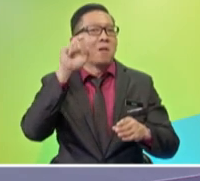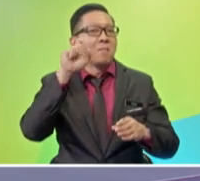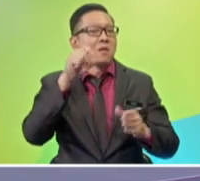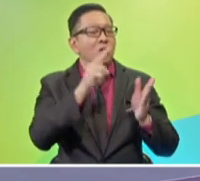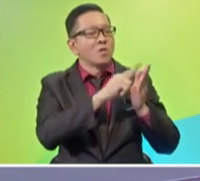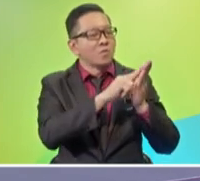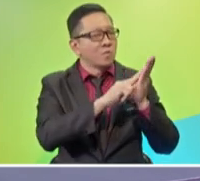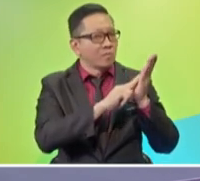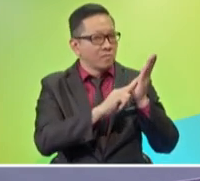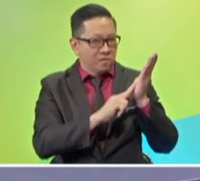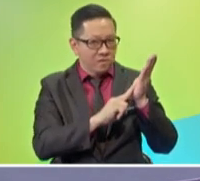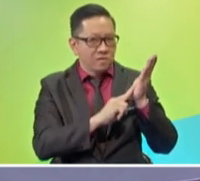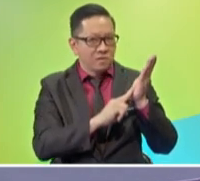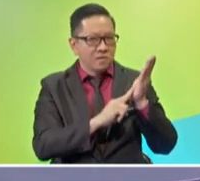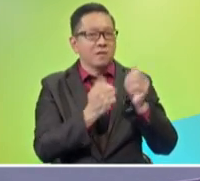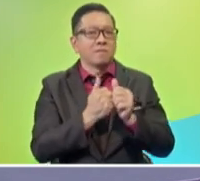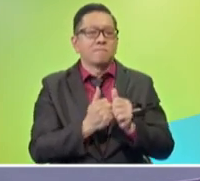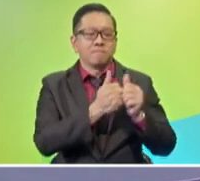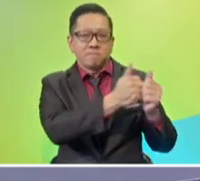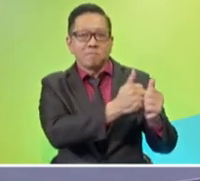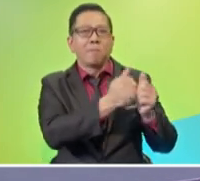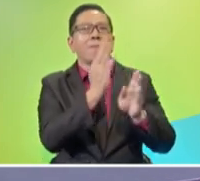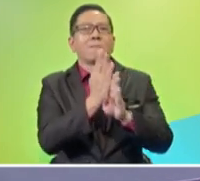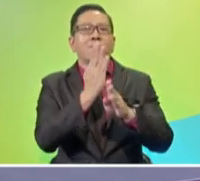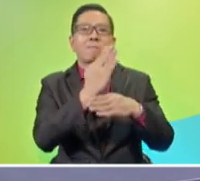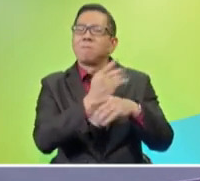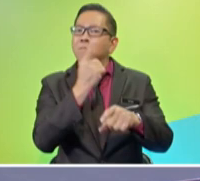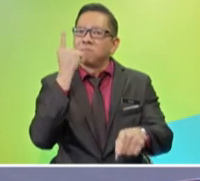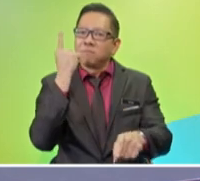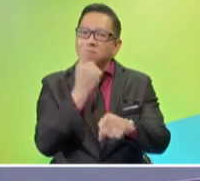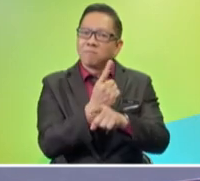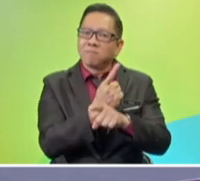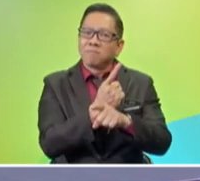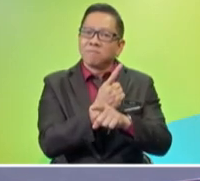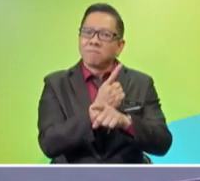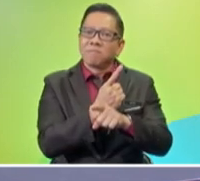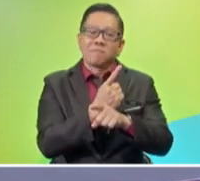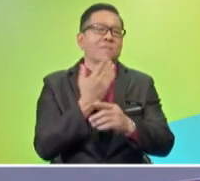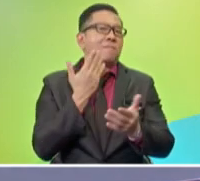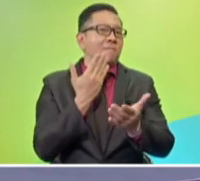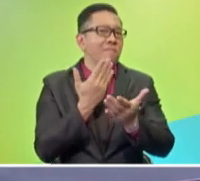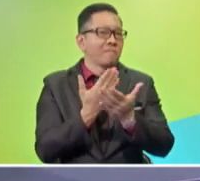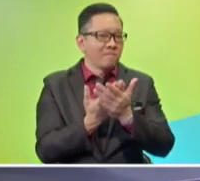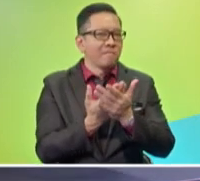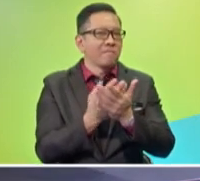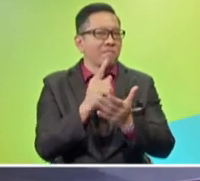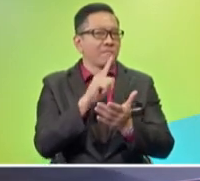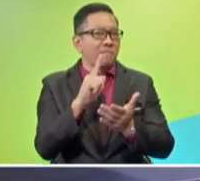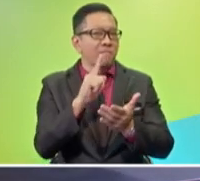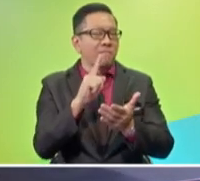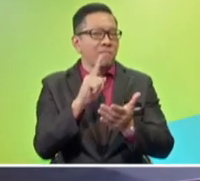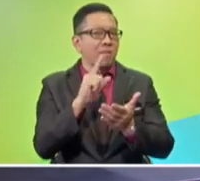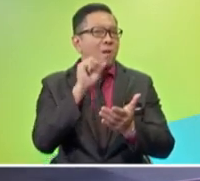Surihkan dia. Okey, mengikut bentuk yang betul supaya dia jadi bulat macam ni. Baiklah. Jadi Mira kena guna tangan